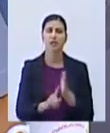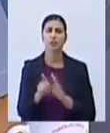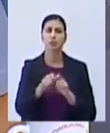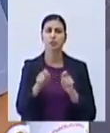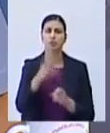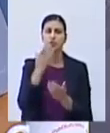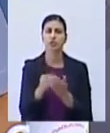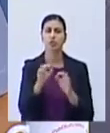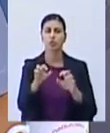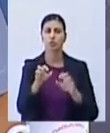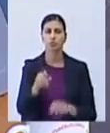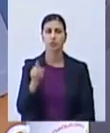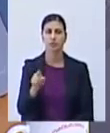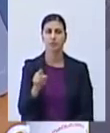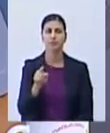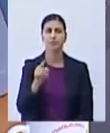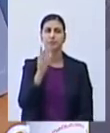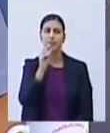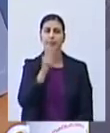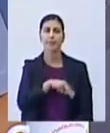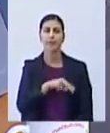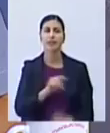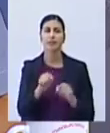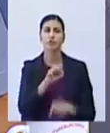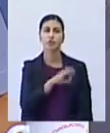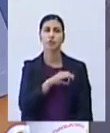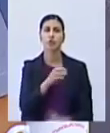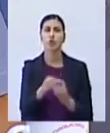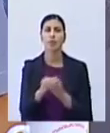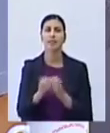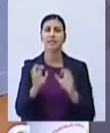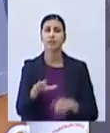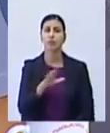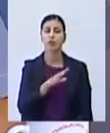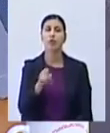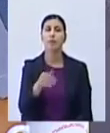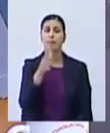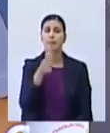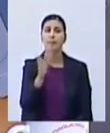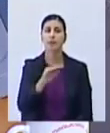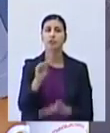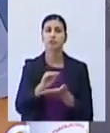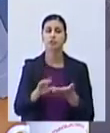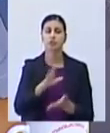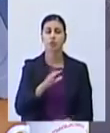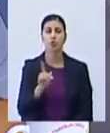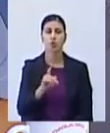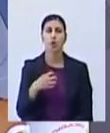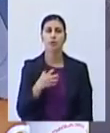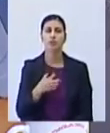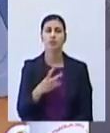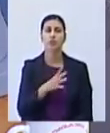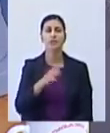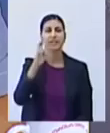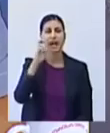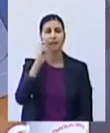ce nu Constituția, să mă Constituția, de exemplu, de statist parlament, ci uridiul comitet, stau de mare, cum mașin Constituția și ei erau state, uri mișnul lobby, subiecte, unde ai fost sahem, tipul